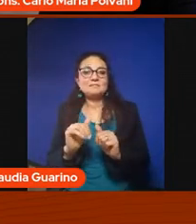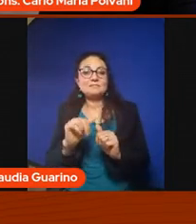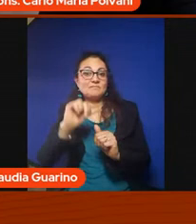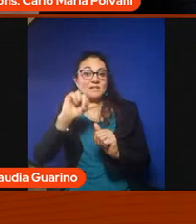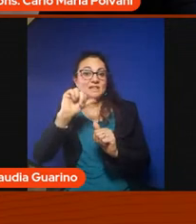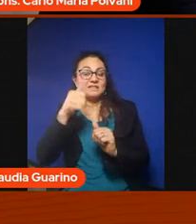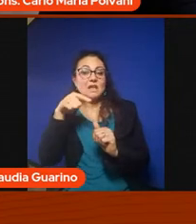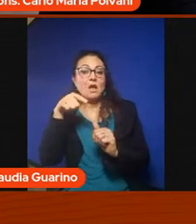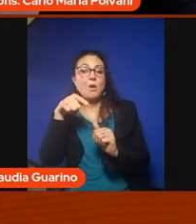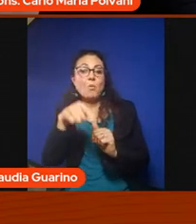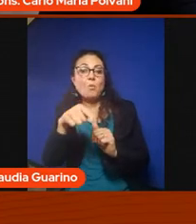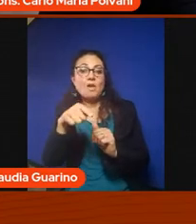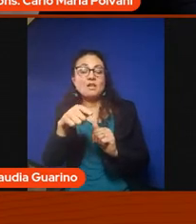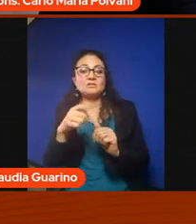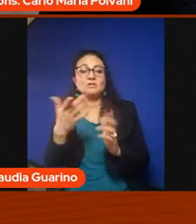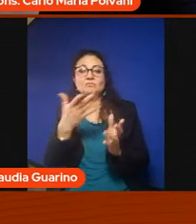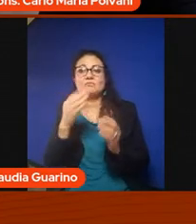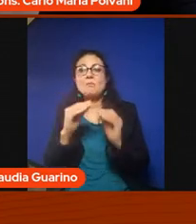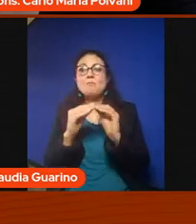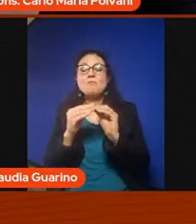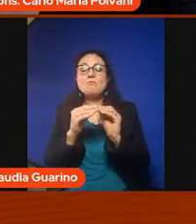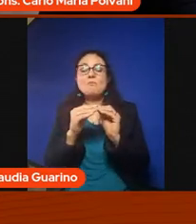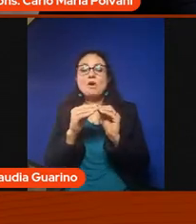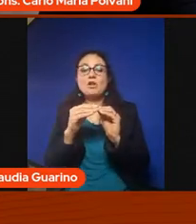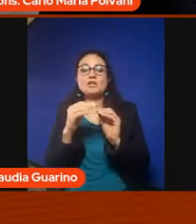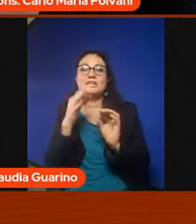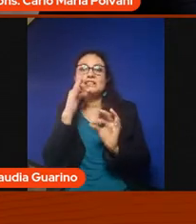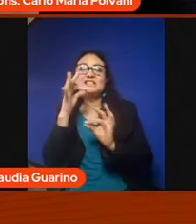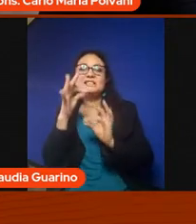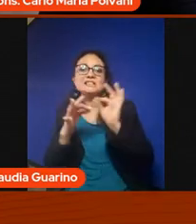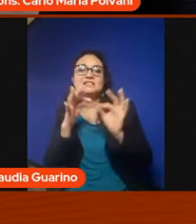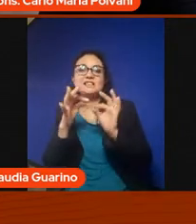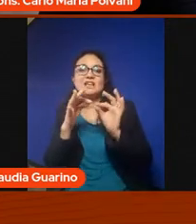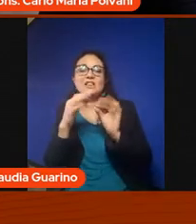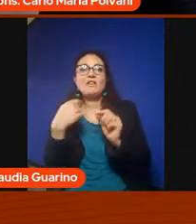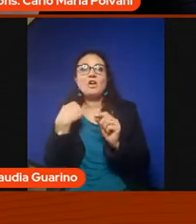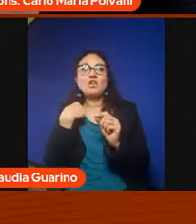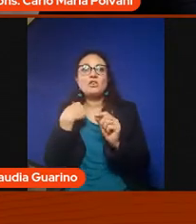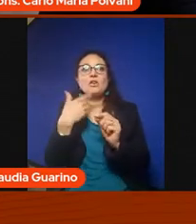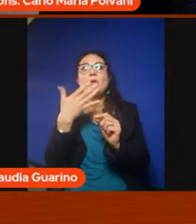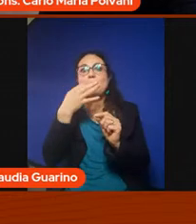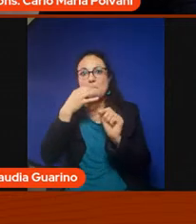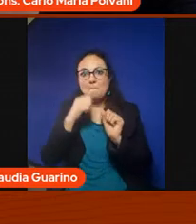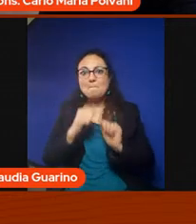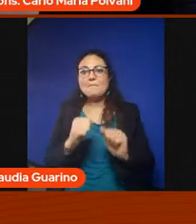in qualche modo avesse voluto dire che io avrei goduto di Foligno,